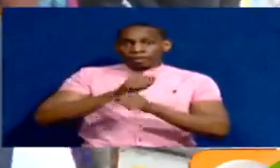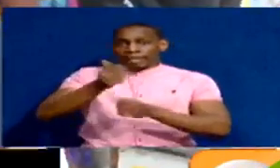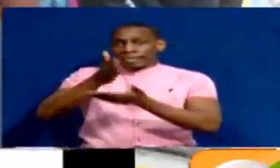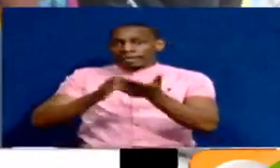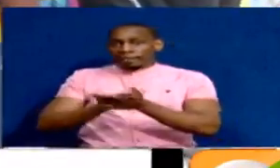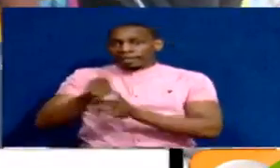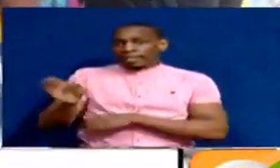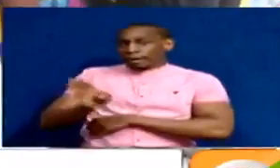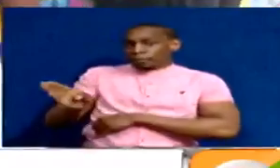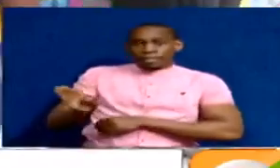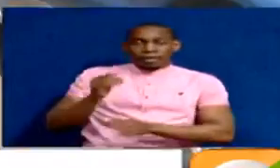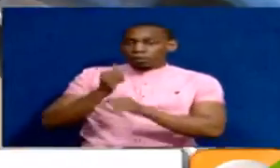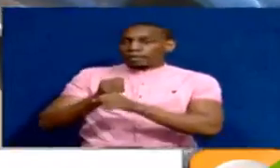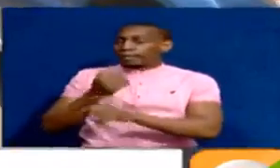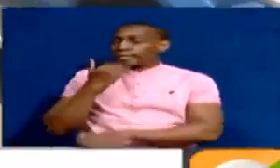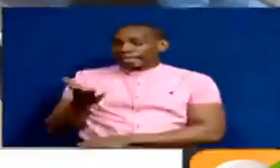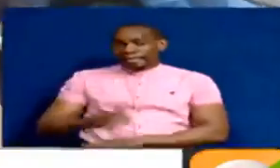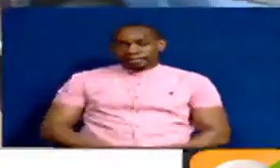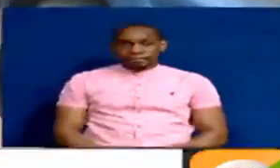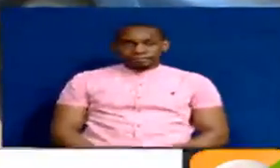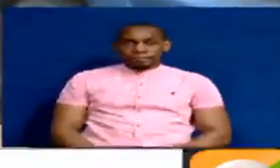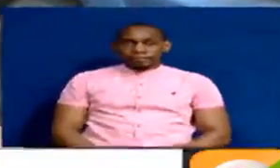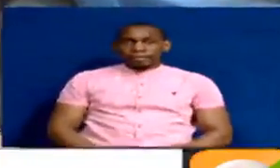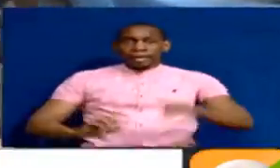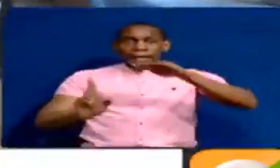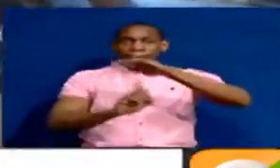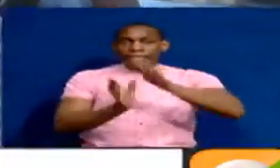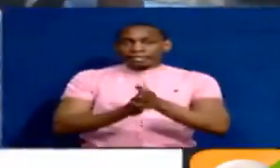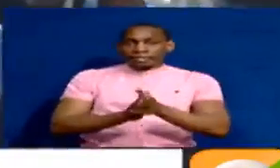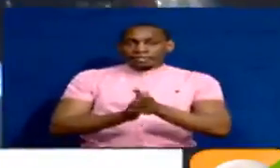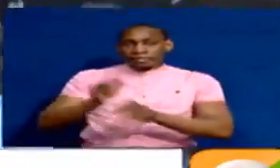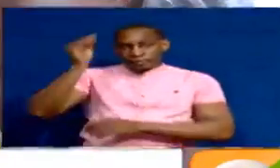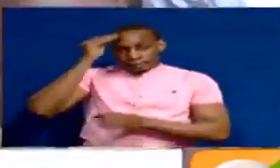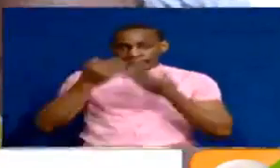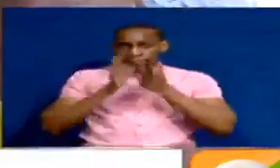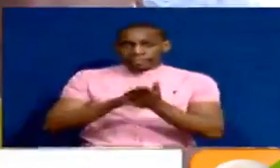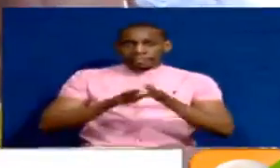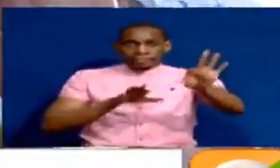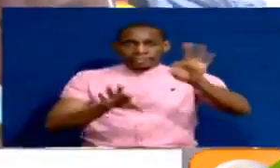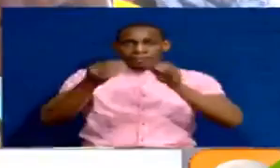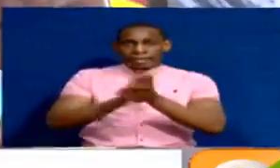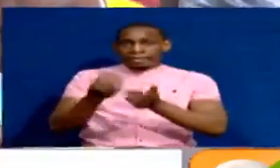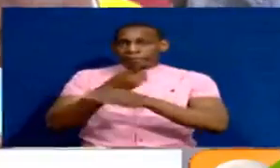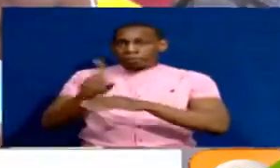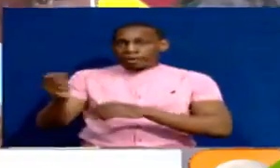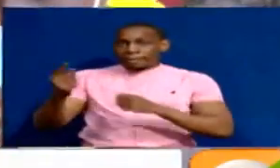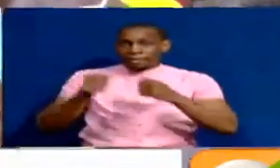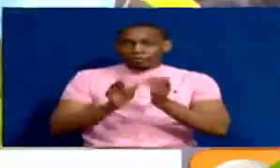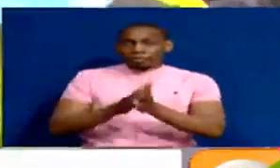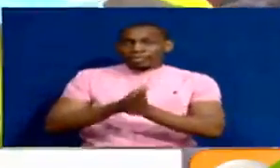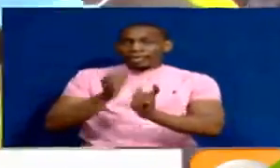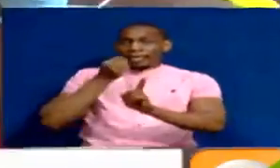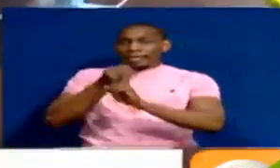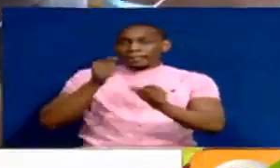wa Butere bado sijafanya anything. Licha ya Wizara ya Elimu kukamilisha uchaguzi wa kidato cha kwanza mwezi Juni, makali